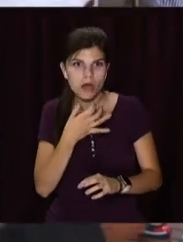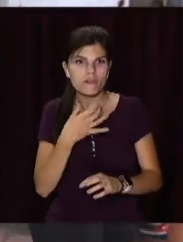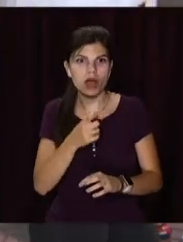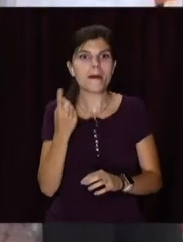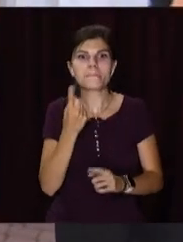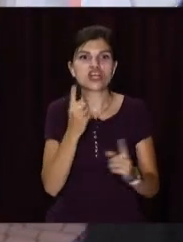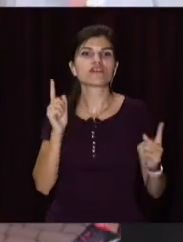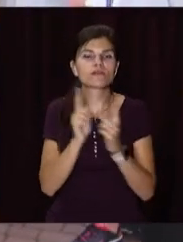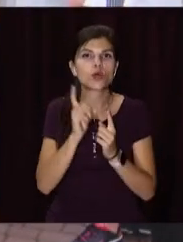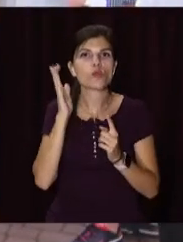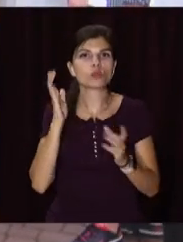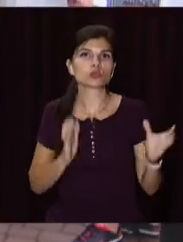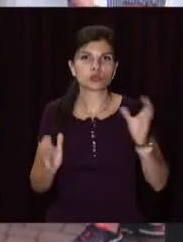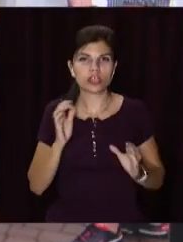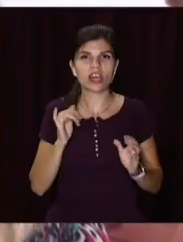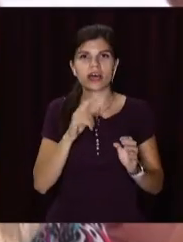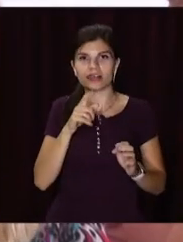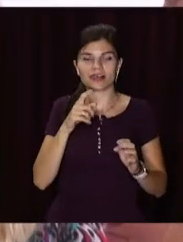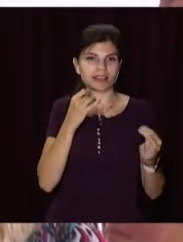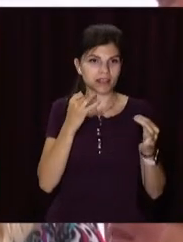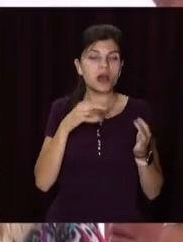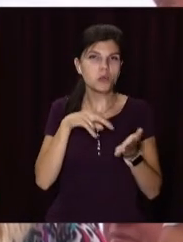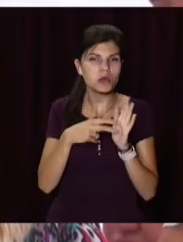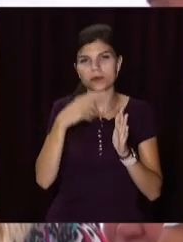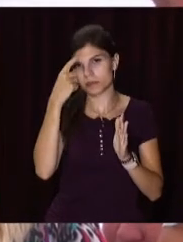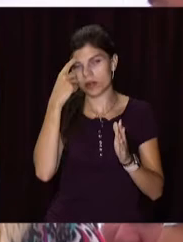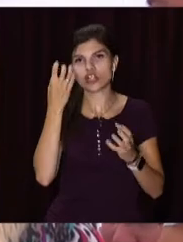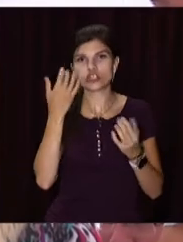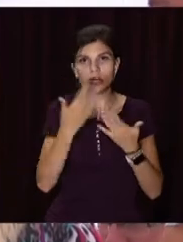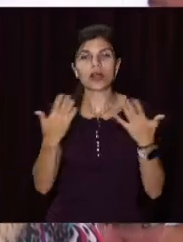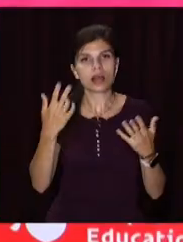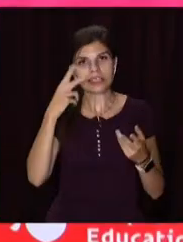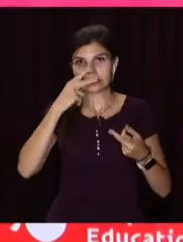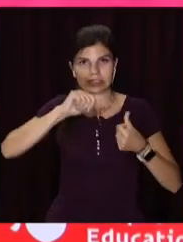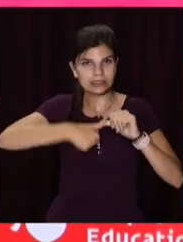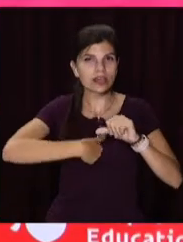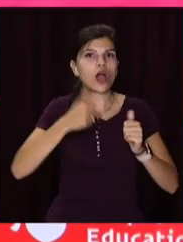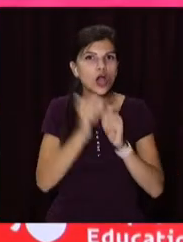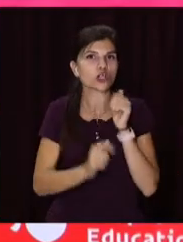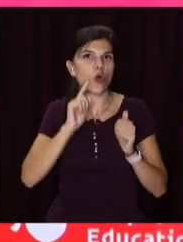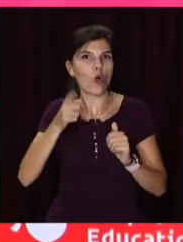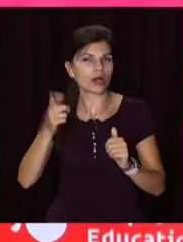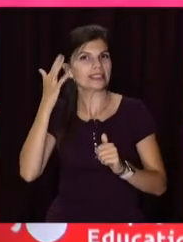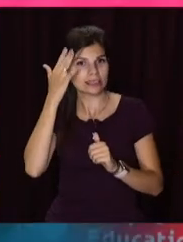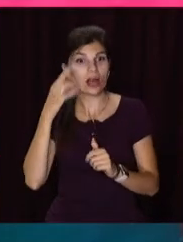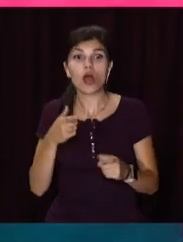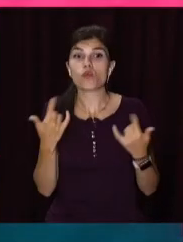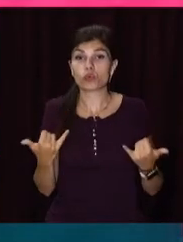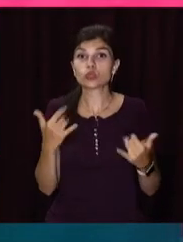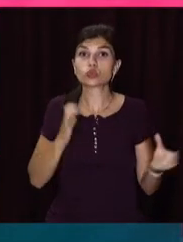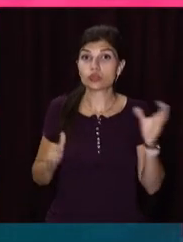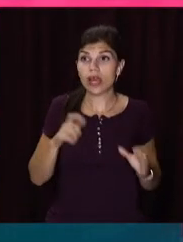першої зустрічі майбутніх студентів та вишів. Тому у планах зробити ярмарок традиційним. Майбутні студенти,